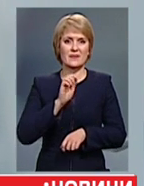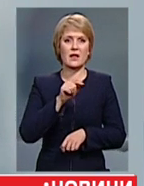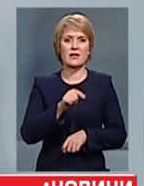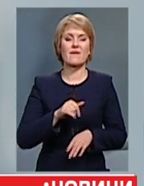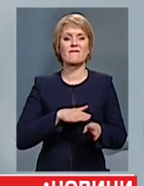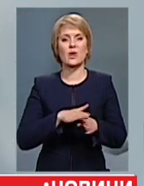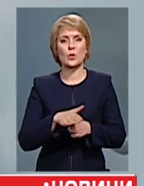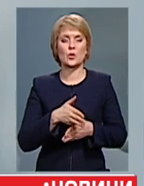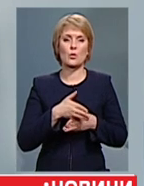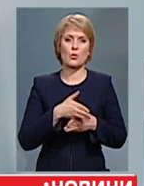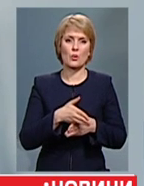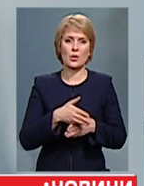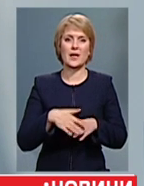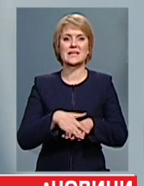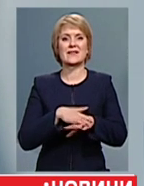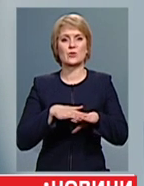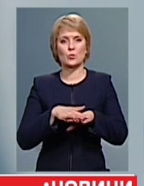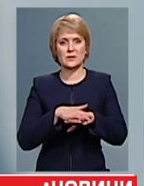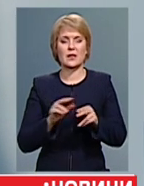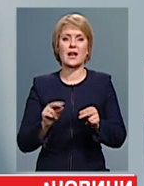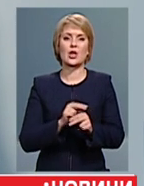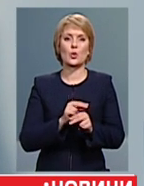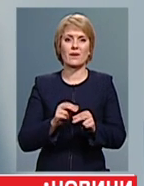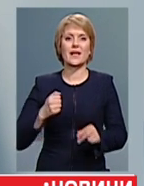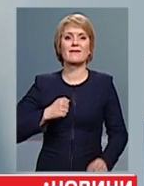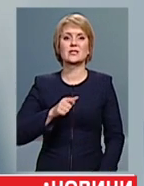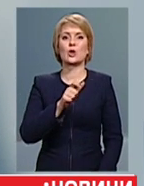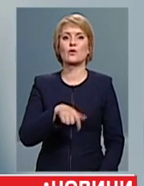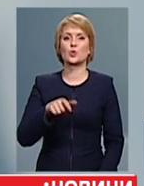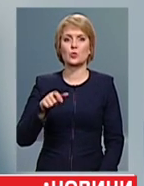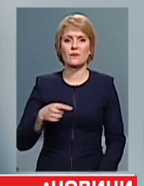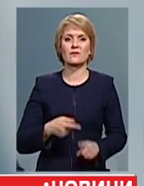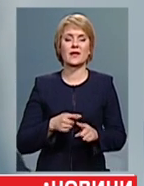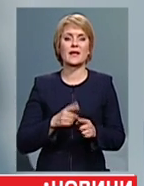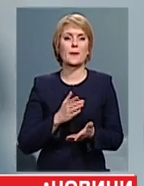виконання або допомоги цивільному населенню та лікування військовослужбовців, які мають легкі поранення.